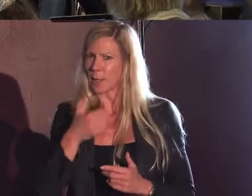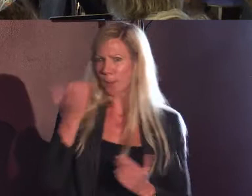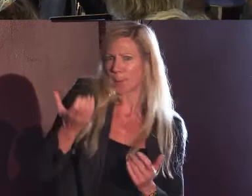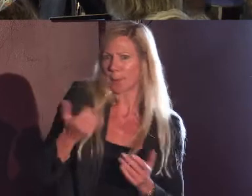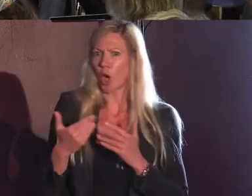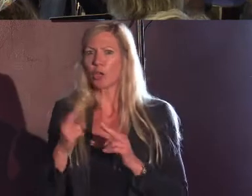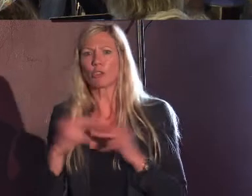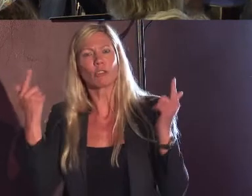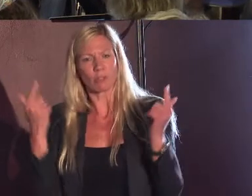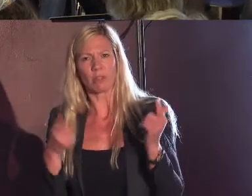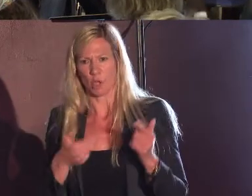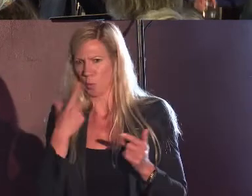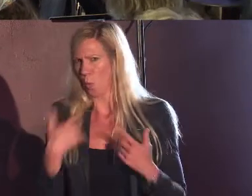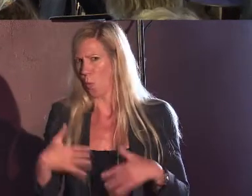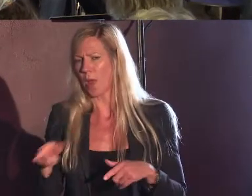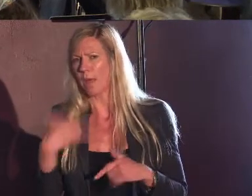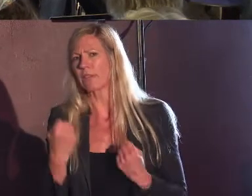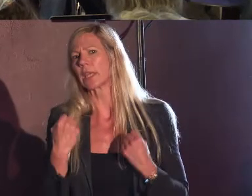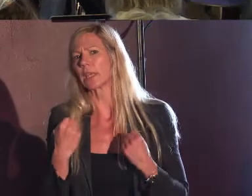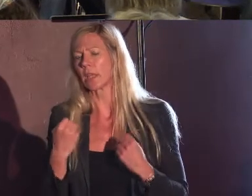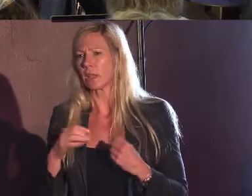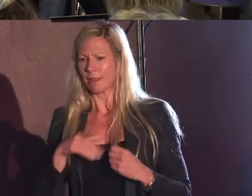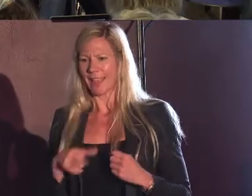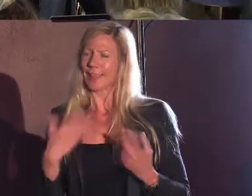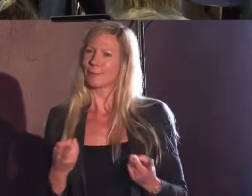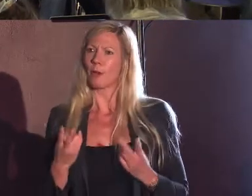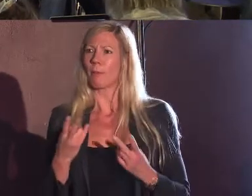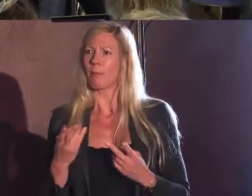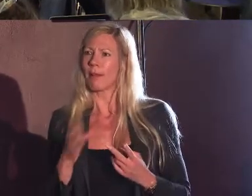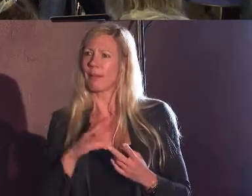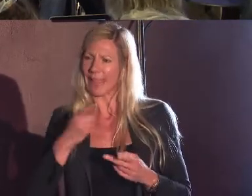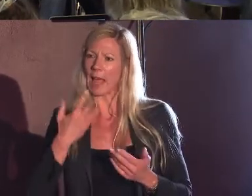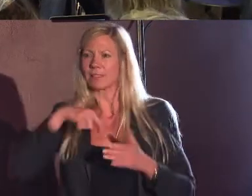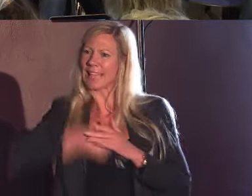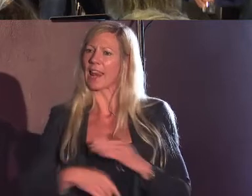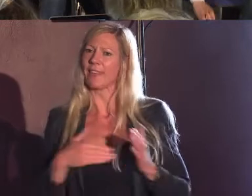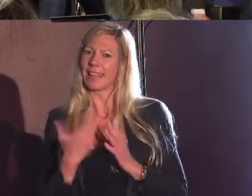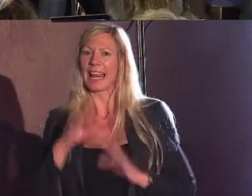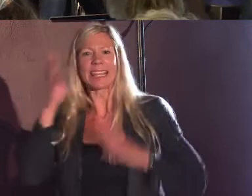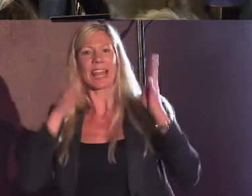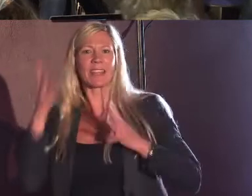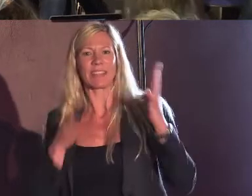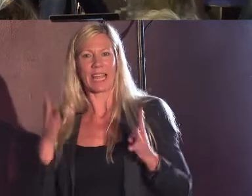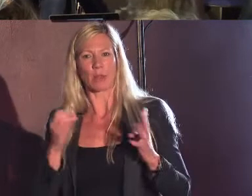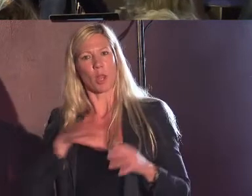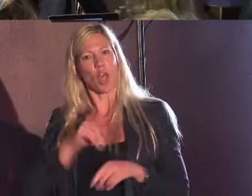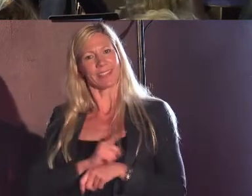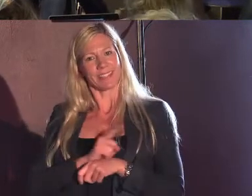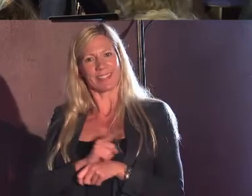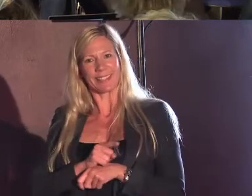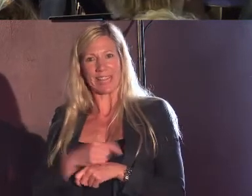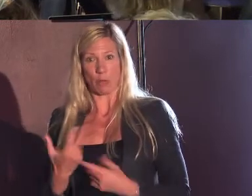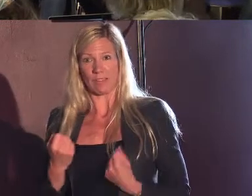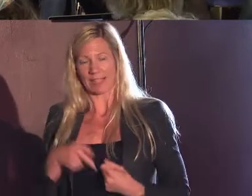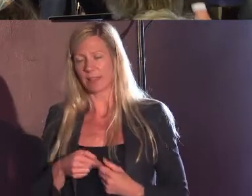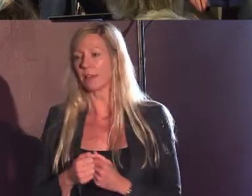nya saker. Det tror jag är oerhört viktigt. Det finns en där bottnar på något sätt, det är källan till kreativitet, att också ha tid.